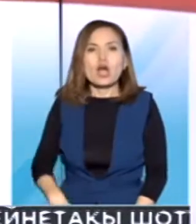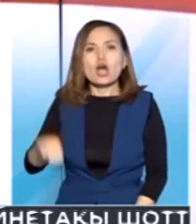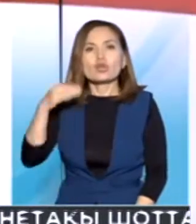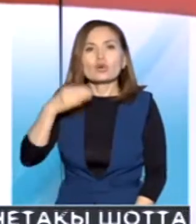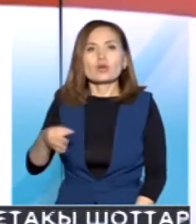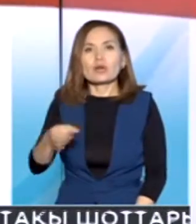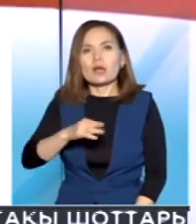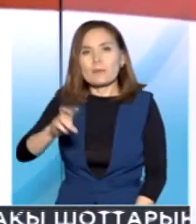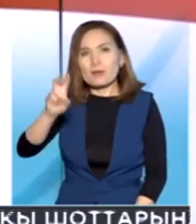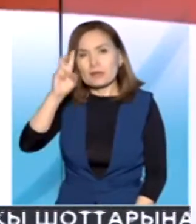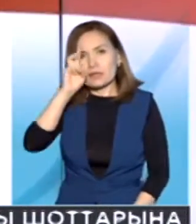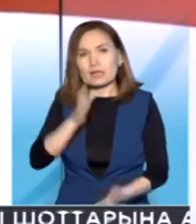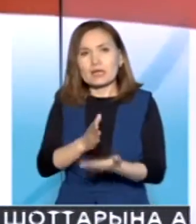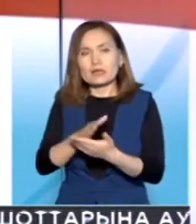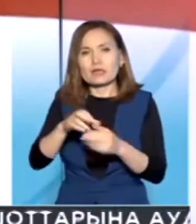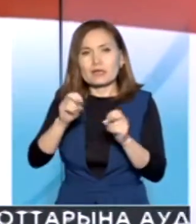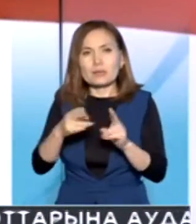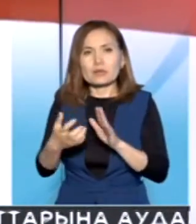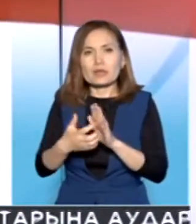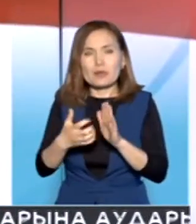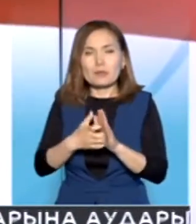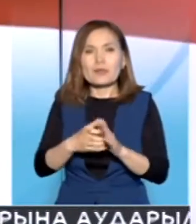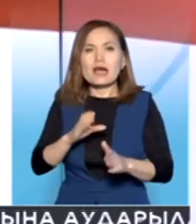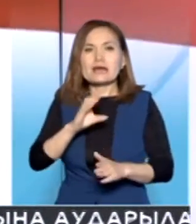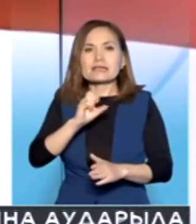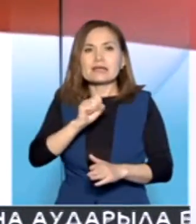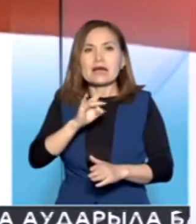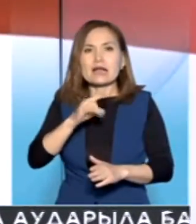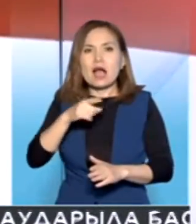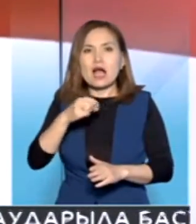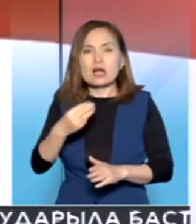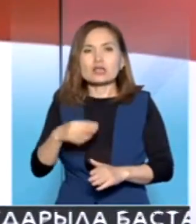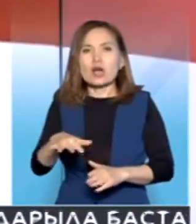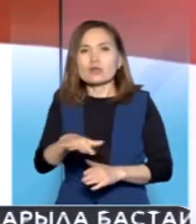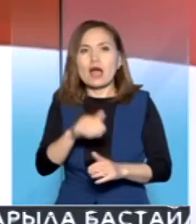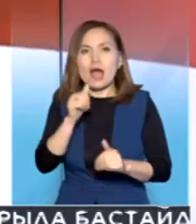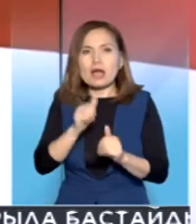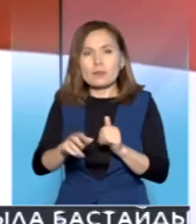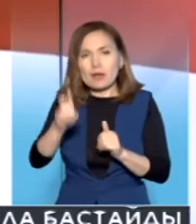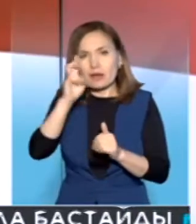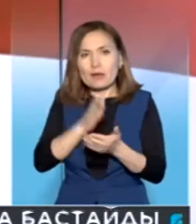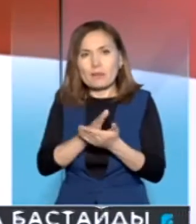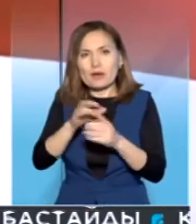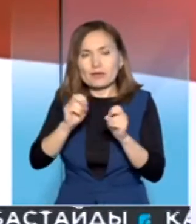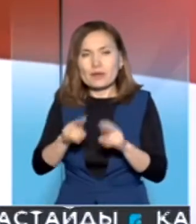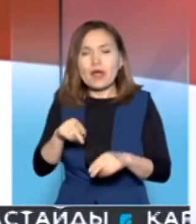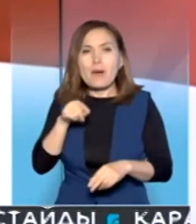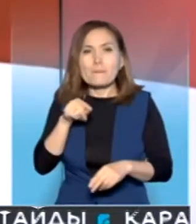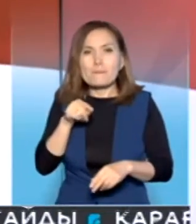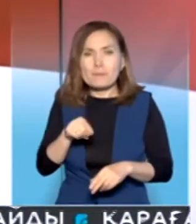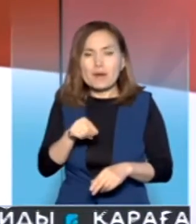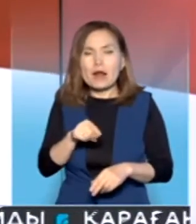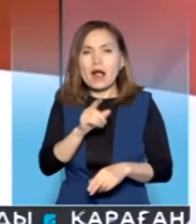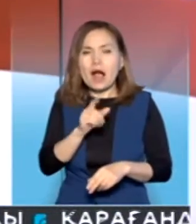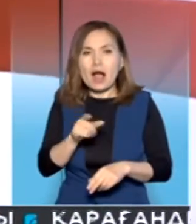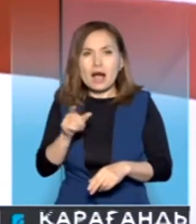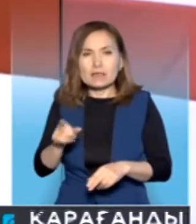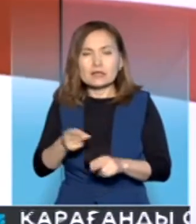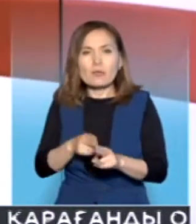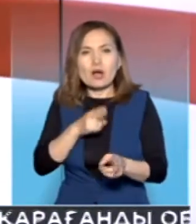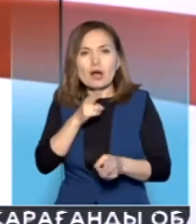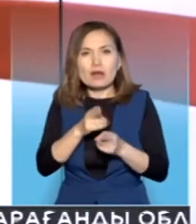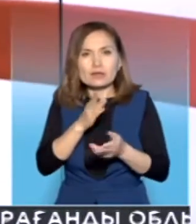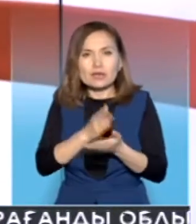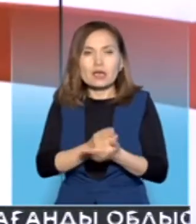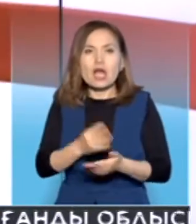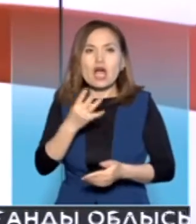Түркістан облысында мемлекеттік қызметшілер жетіспейді. Мәселен, Сарағаш ауданында әрбір мемлекеттік қызметкерге 1000-ға жуық тұрғыннан келеді. Ал Арыс